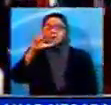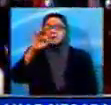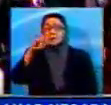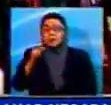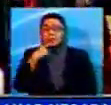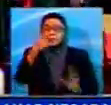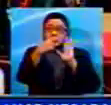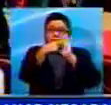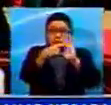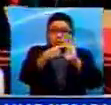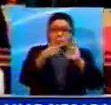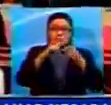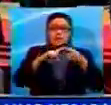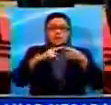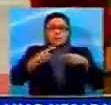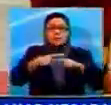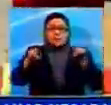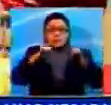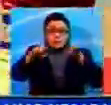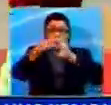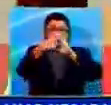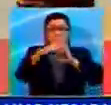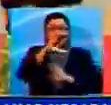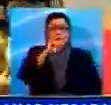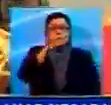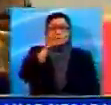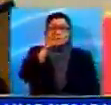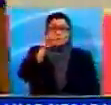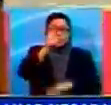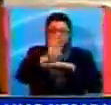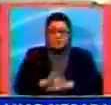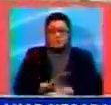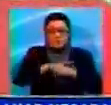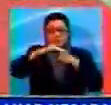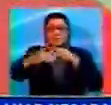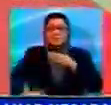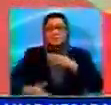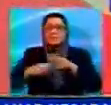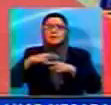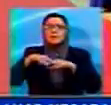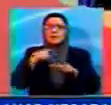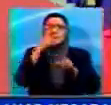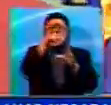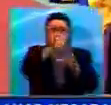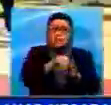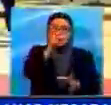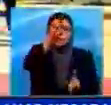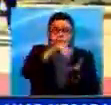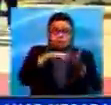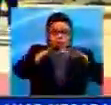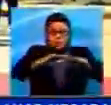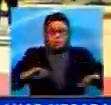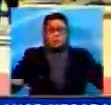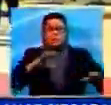persembahanit budaya yang berakhiri ini matkan peny h IB guru dan murid seluruh negara